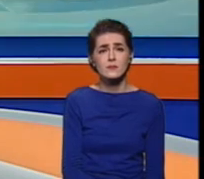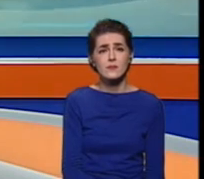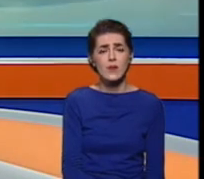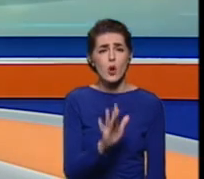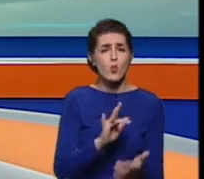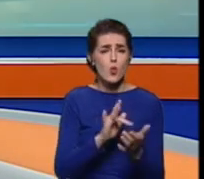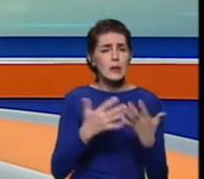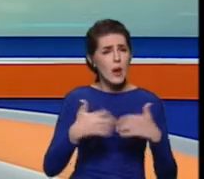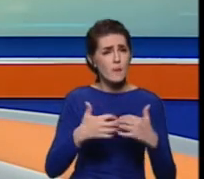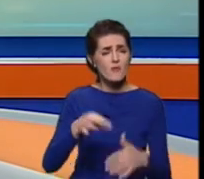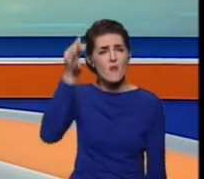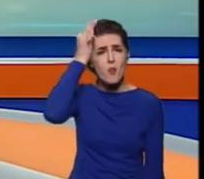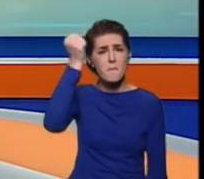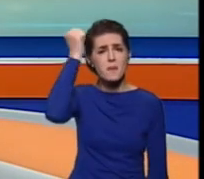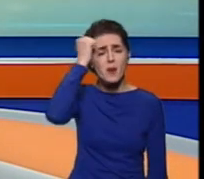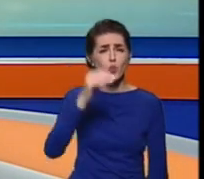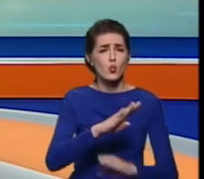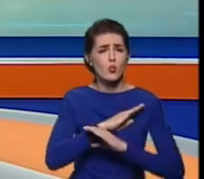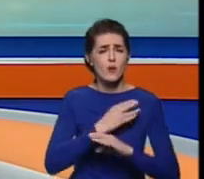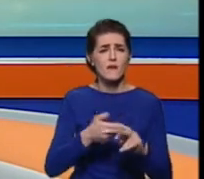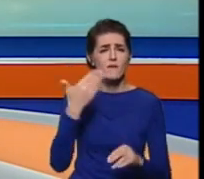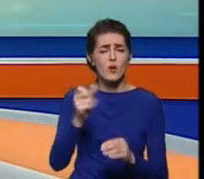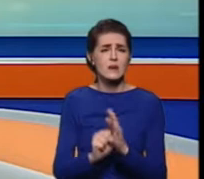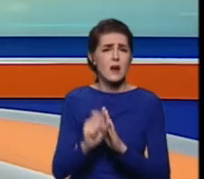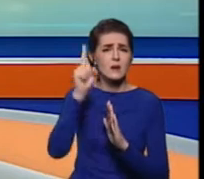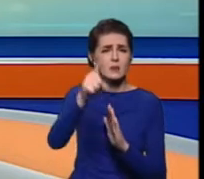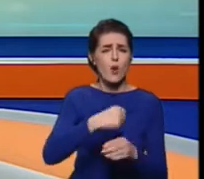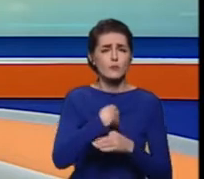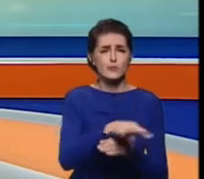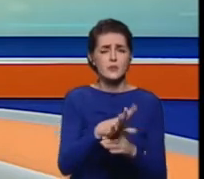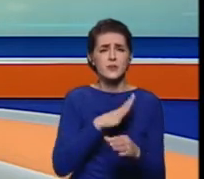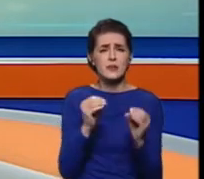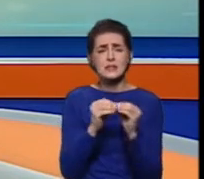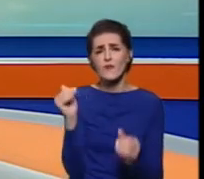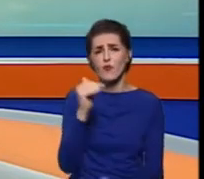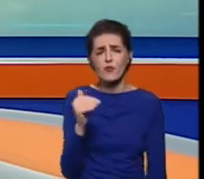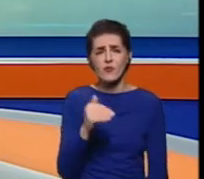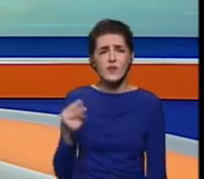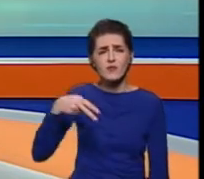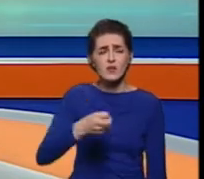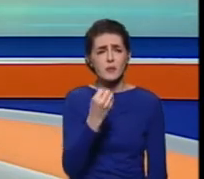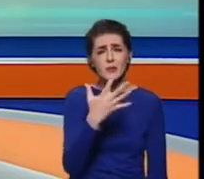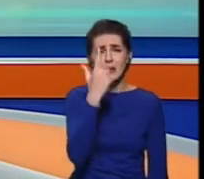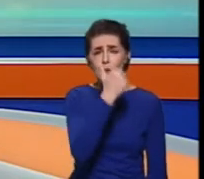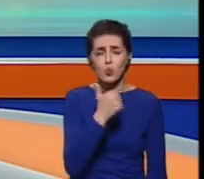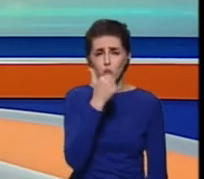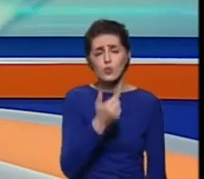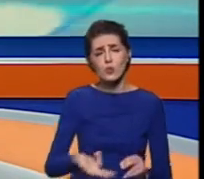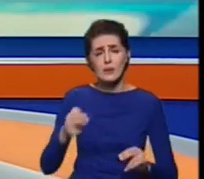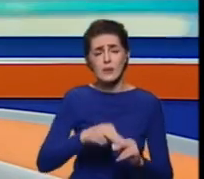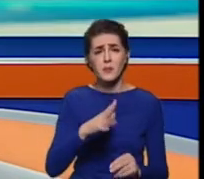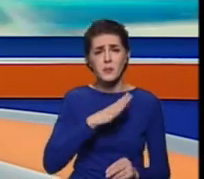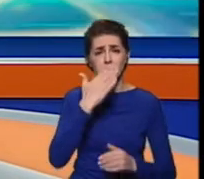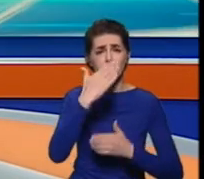У Краматорську сьогодні вшановили пам'ять загиблих від ракетного обстрілу 10 лютого 2015 року. Тоді